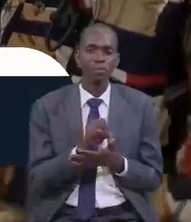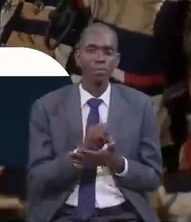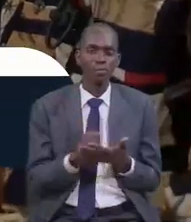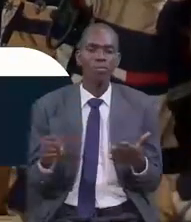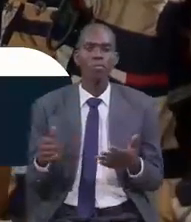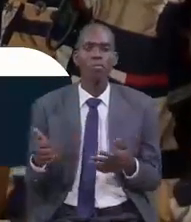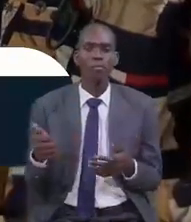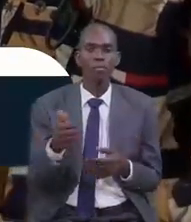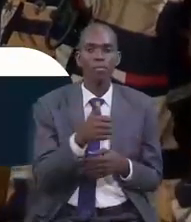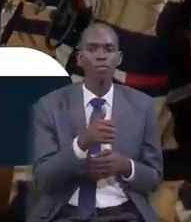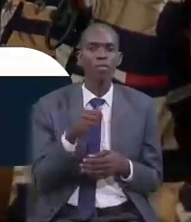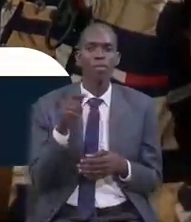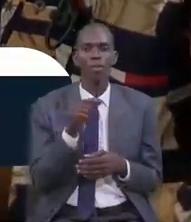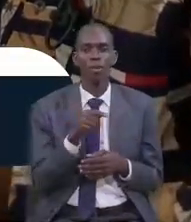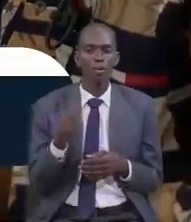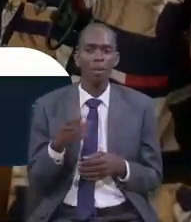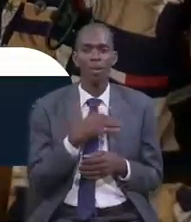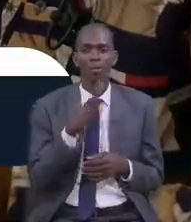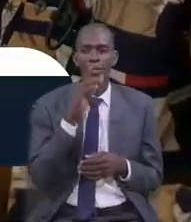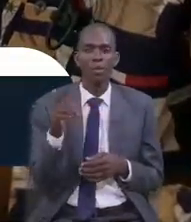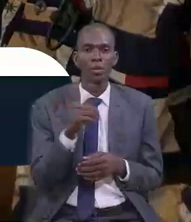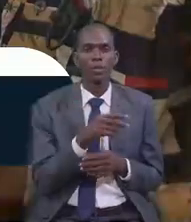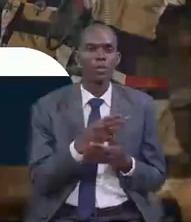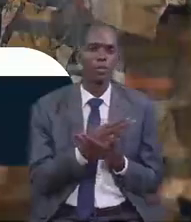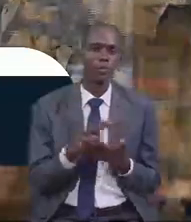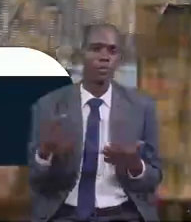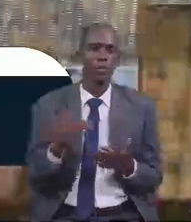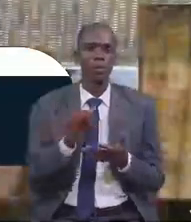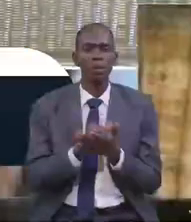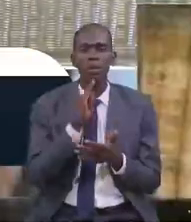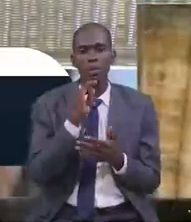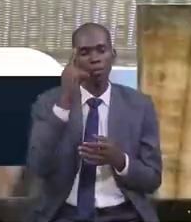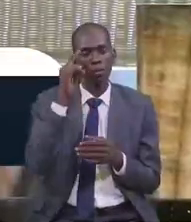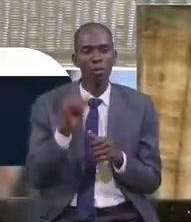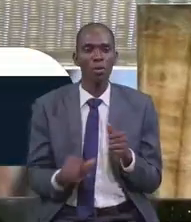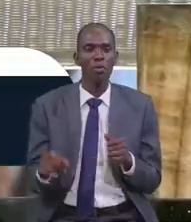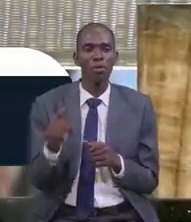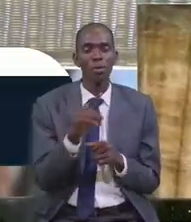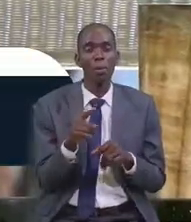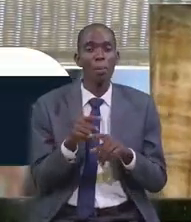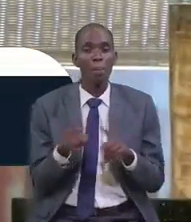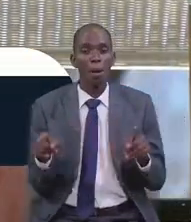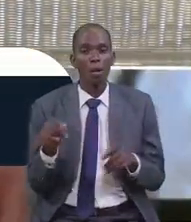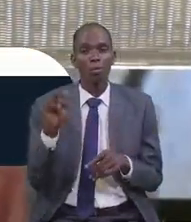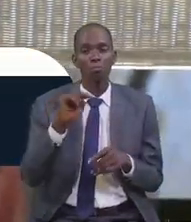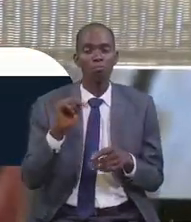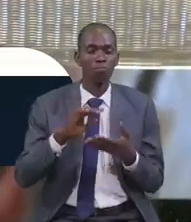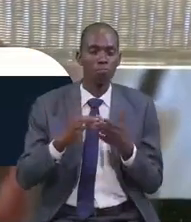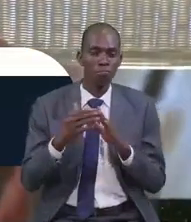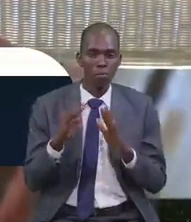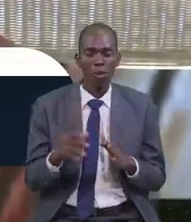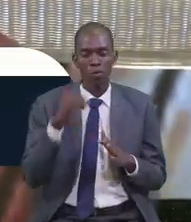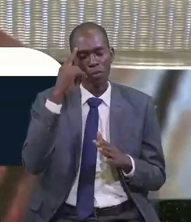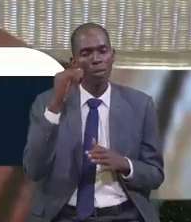verset 27. Lévitique 20, verset 7. Vous vous sanctifierez et vous serez saints. C'est pour